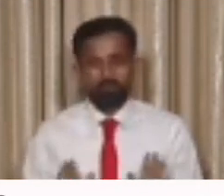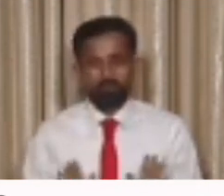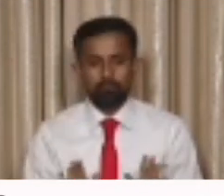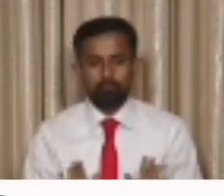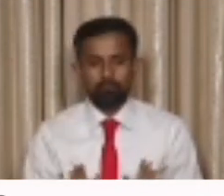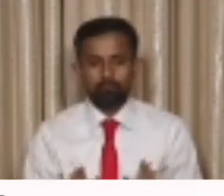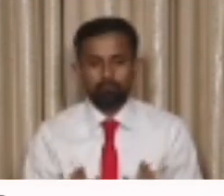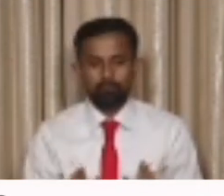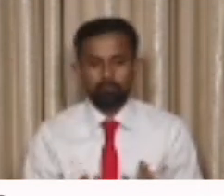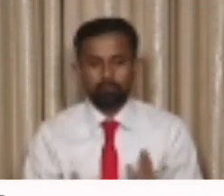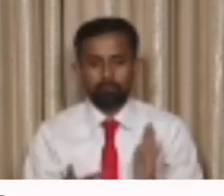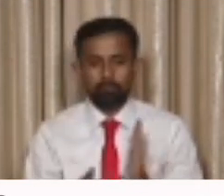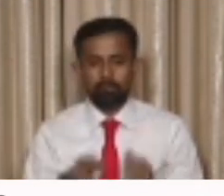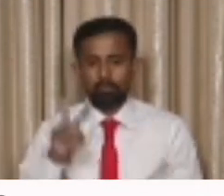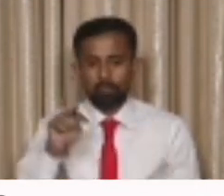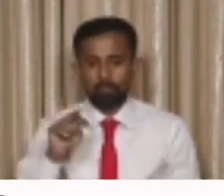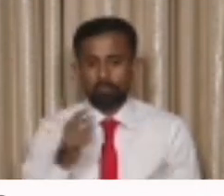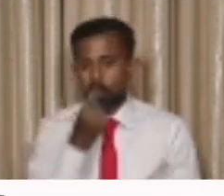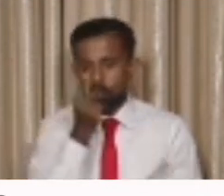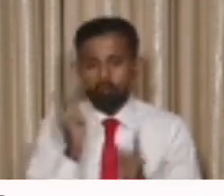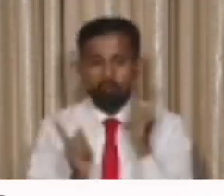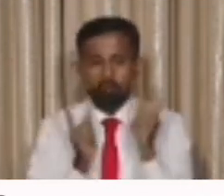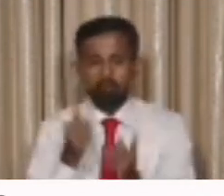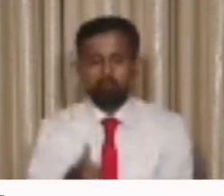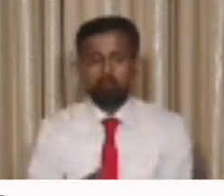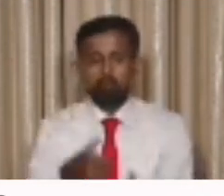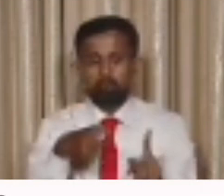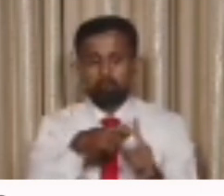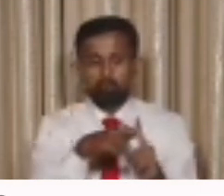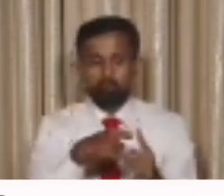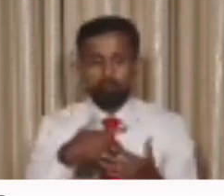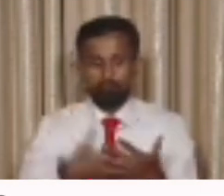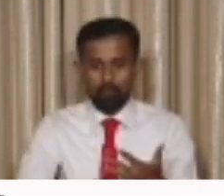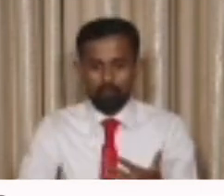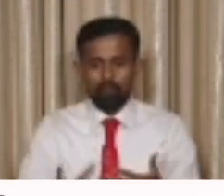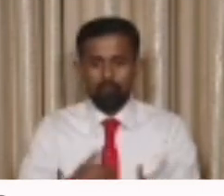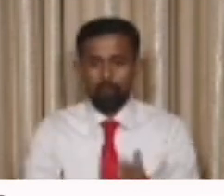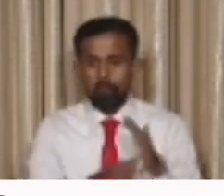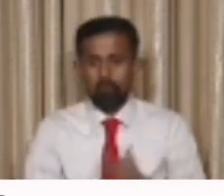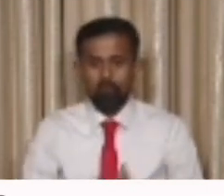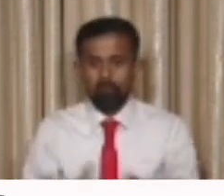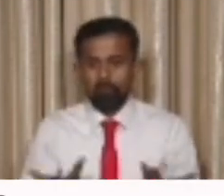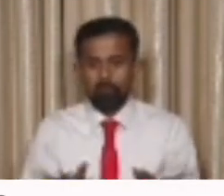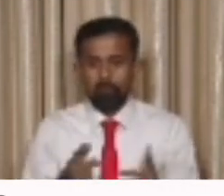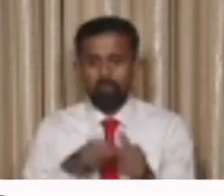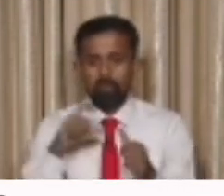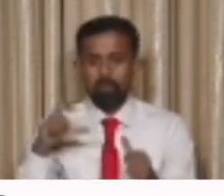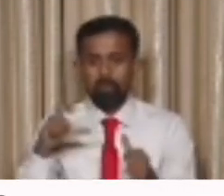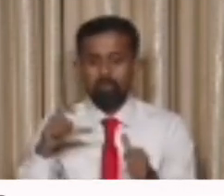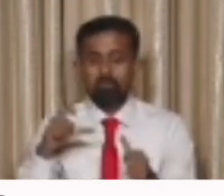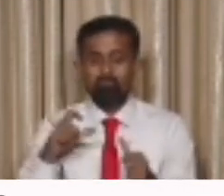ඔය T20 ඕස්ට්‍රේලියානු සංචාරයේ කුසලා සරෝජනී වාර්තාවත් මම යට ගැහුවේ නැහැ. විගණකාධිපති දක්වා